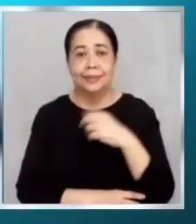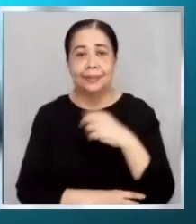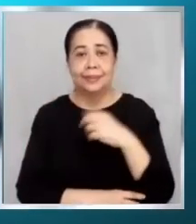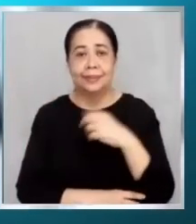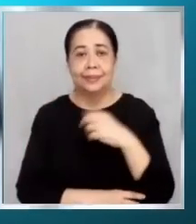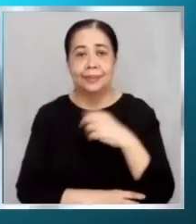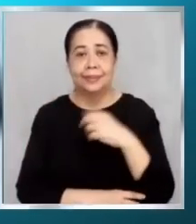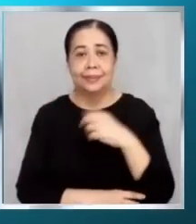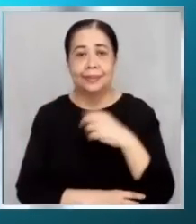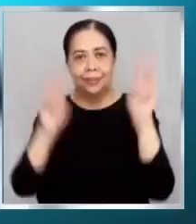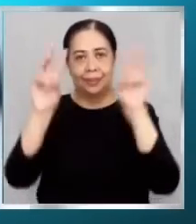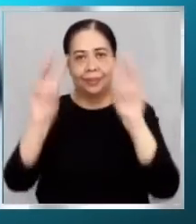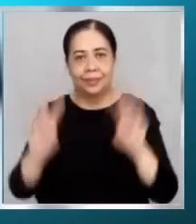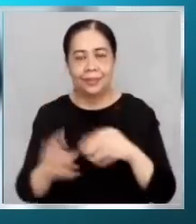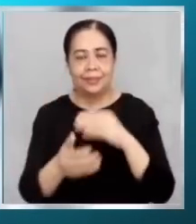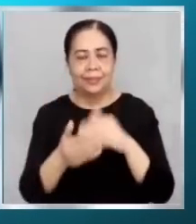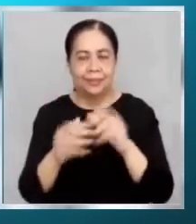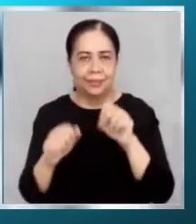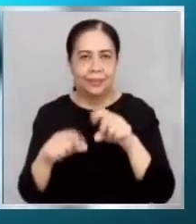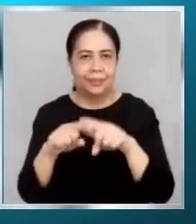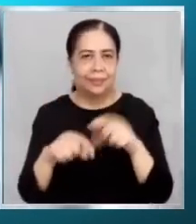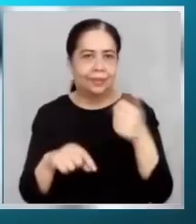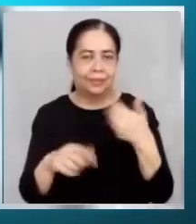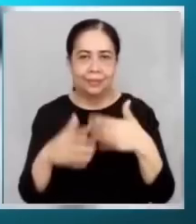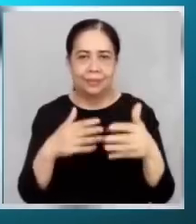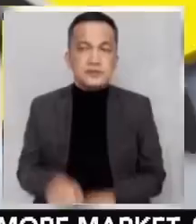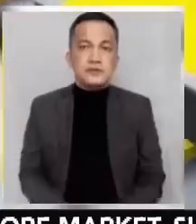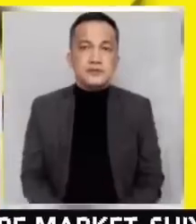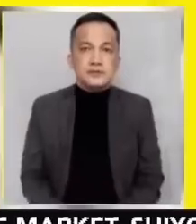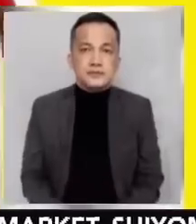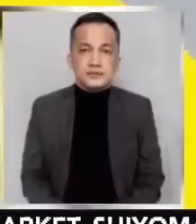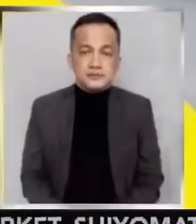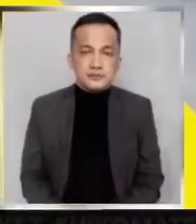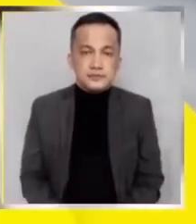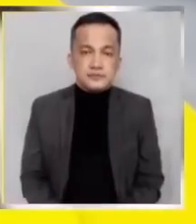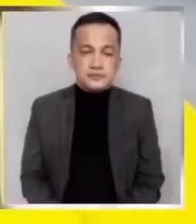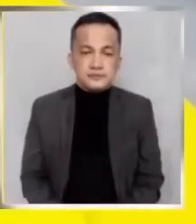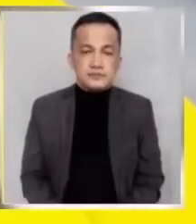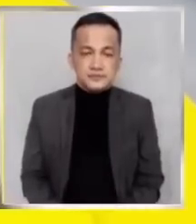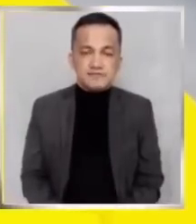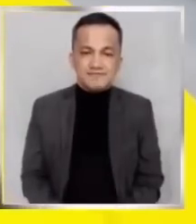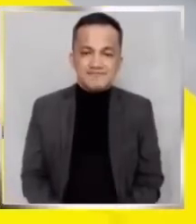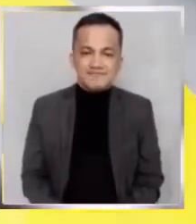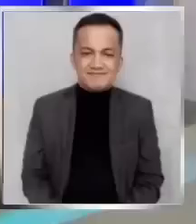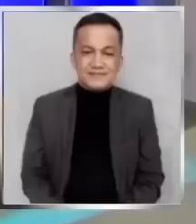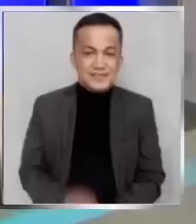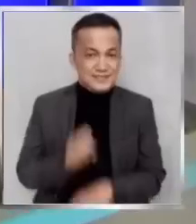News Weather Center. Maasahan anuman ang panahon. Chika in a minute!